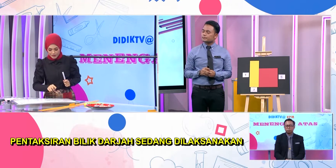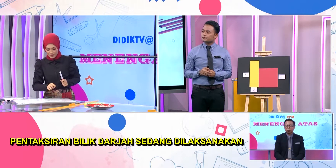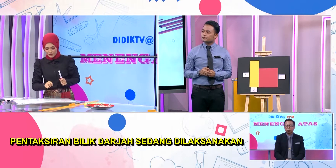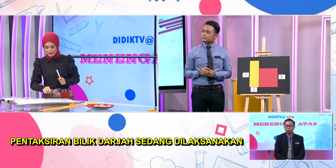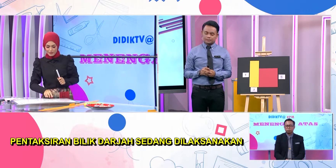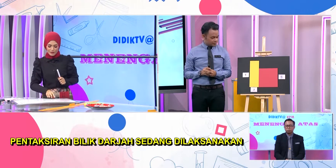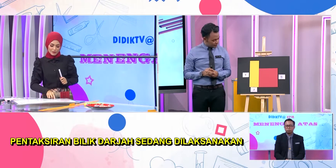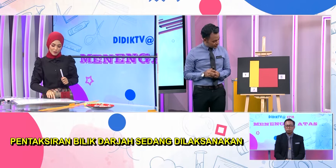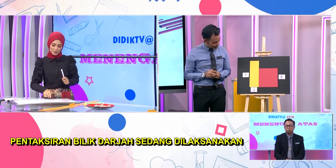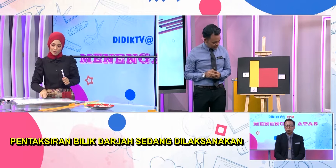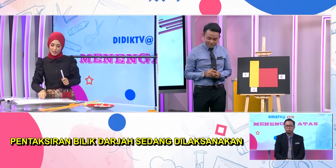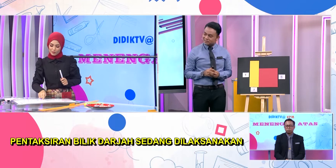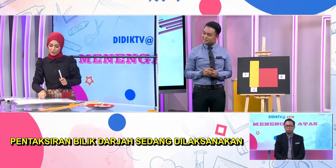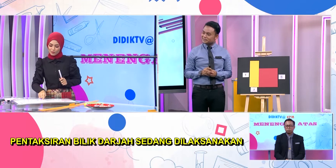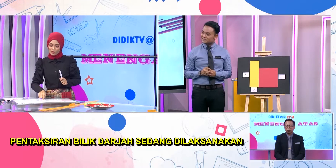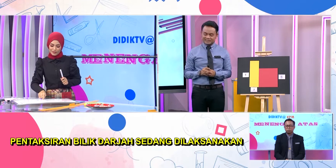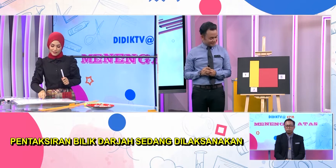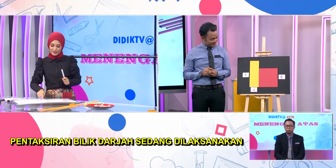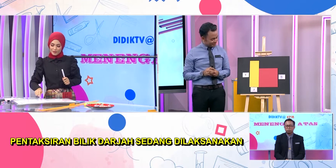11 lama